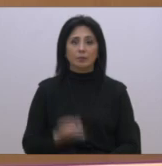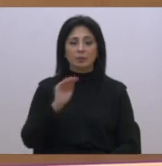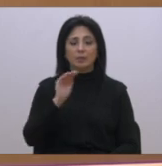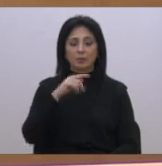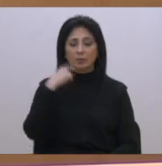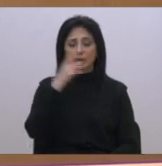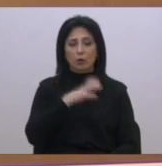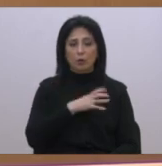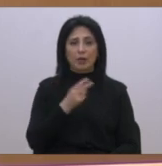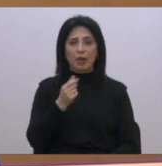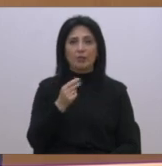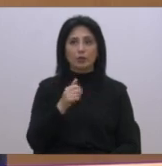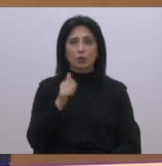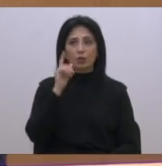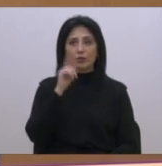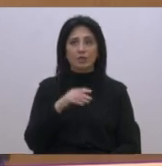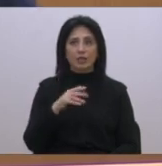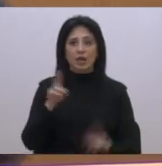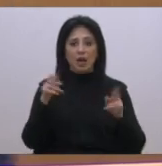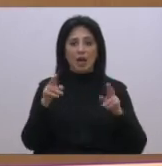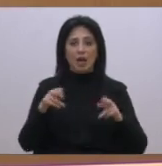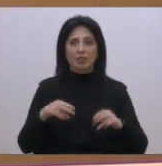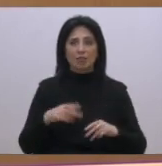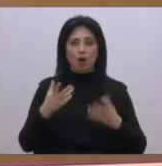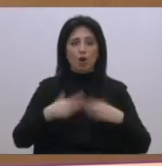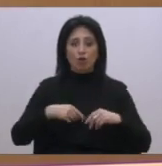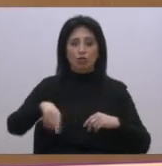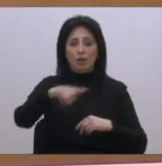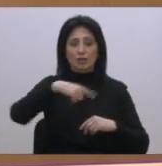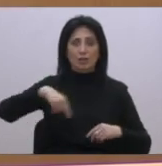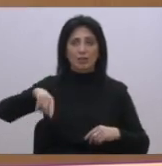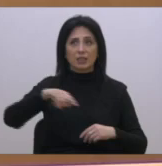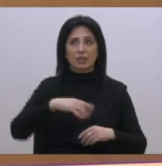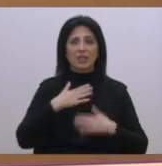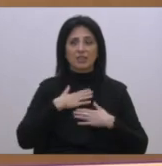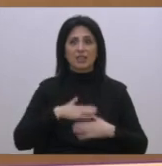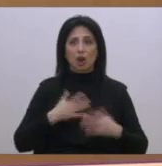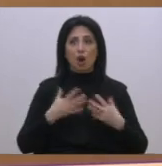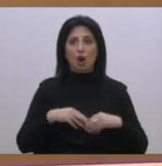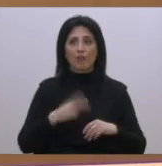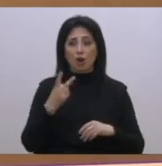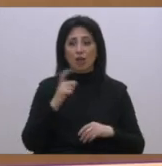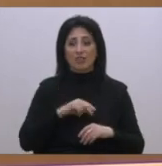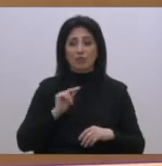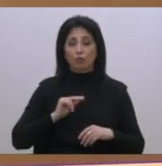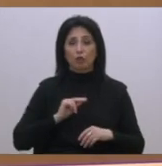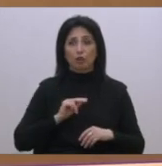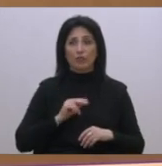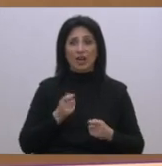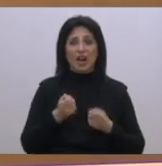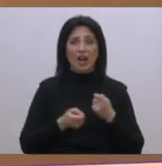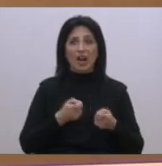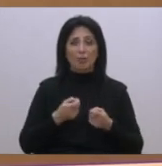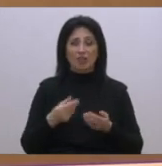ფიზიკური პირების ქონების გადასახადი, როგორც ისეთ, გაიანგარიშება ოჯახზე. საკმარისია ოჯახის ორი წევრი მუშაობდეს და